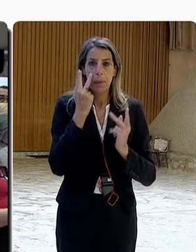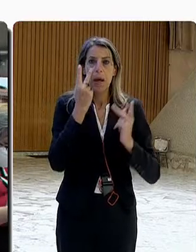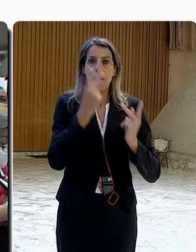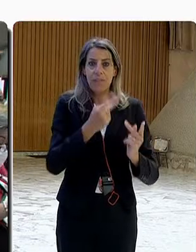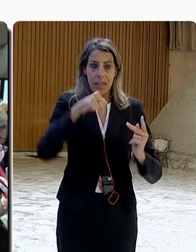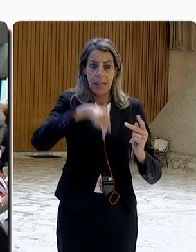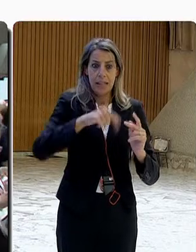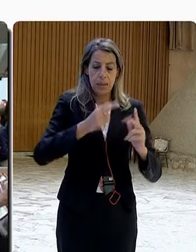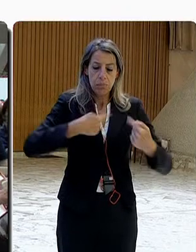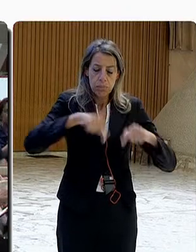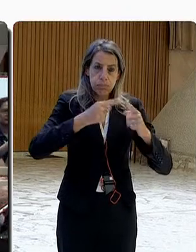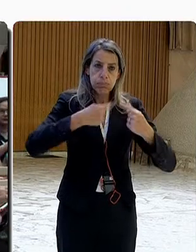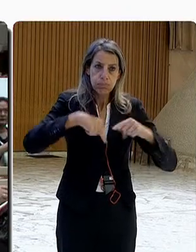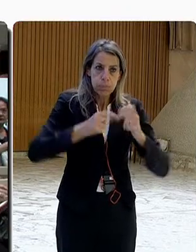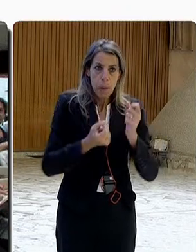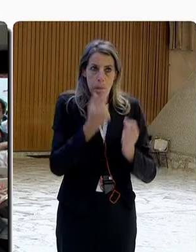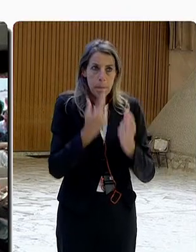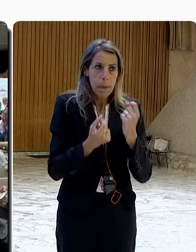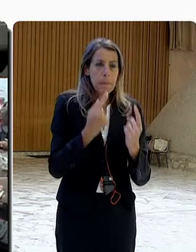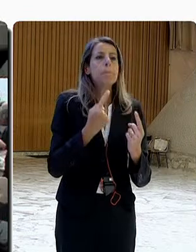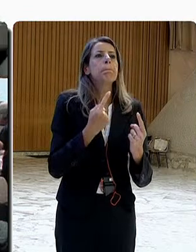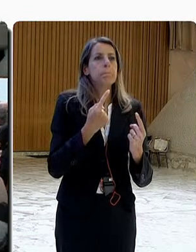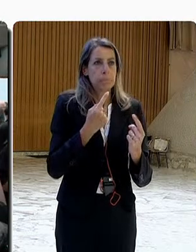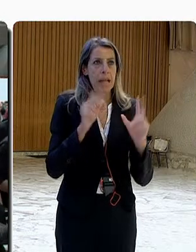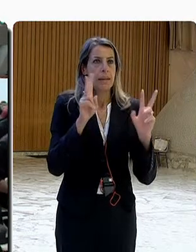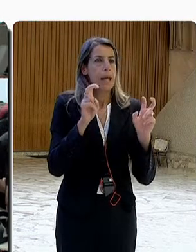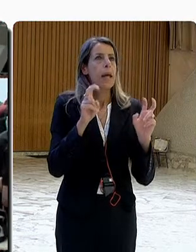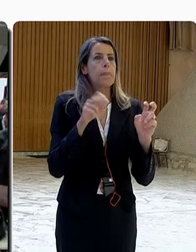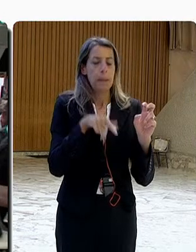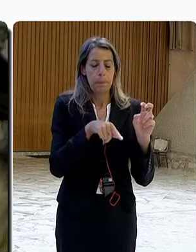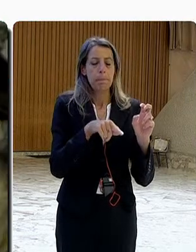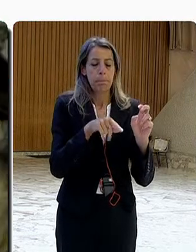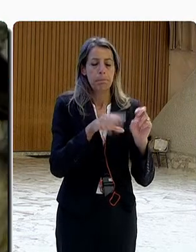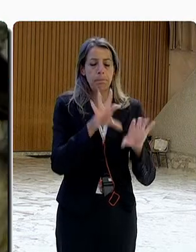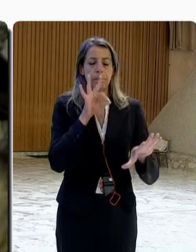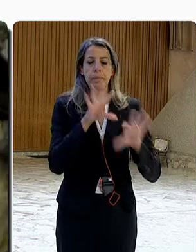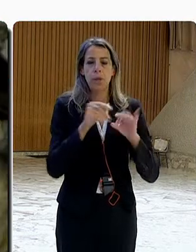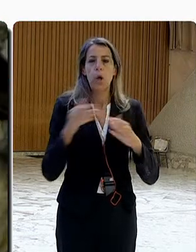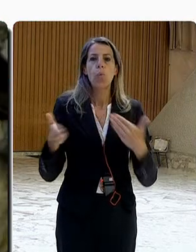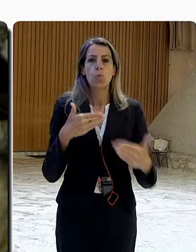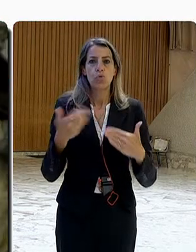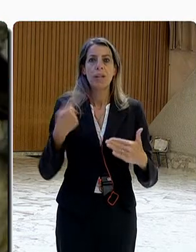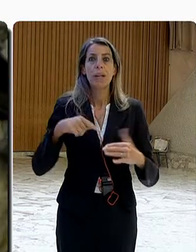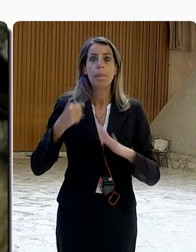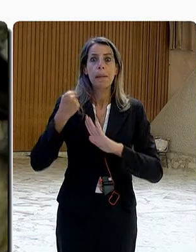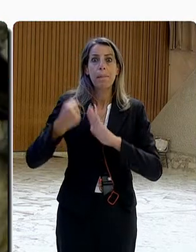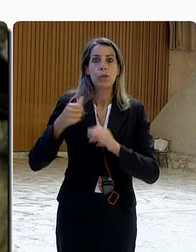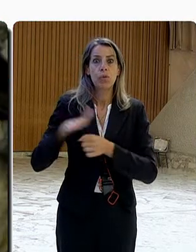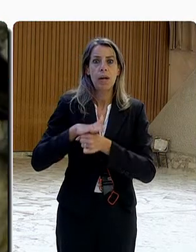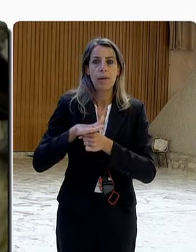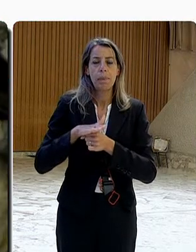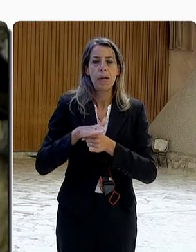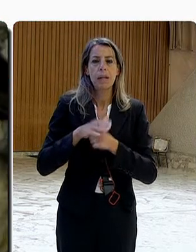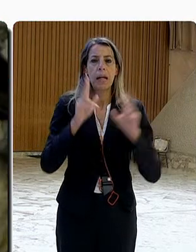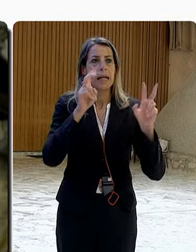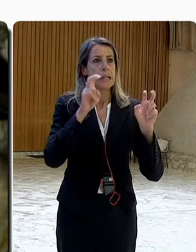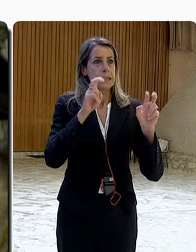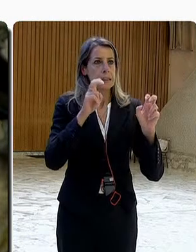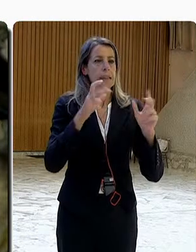Limina, abbiamo ritenuto più urgenti per la pastorale familiare